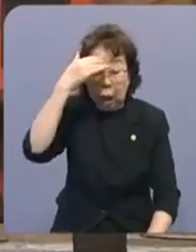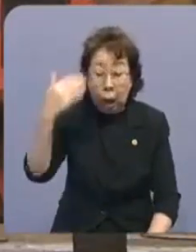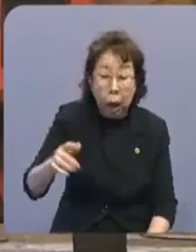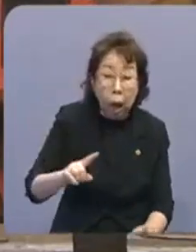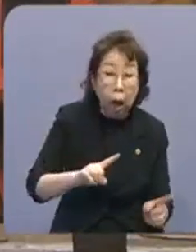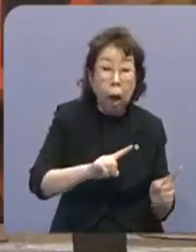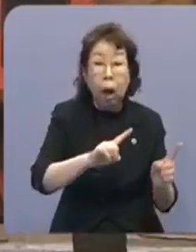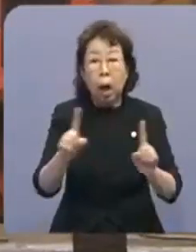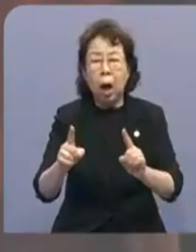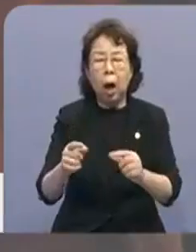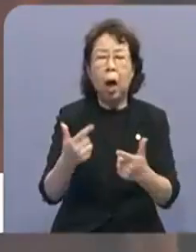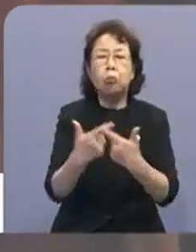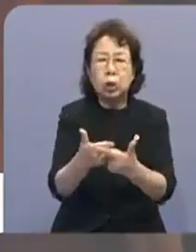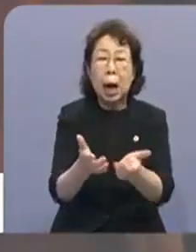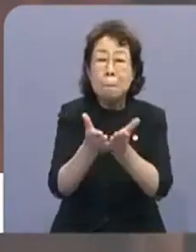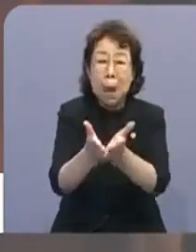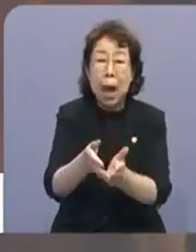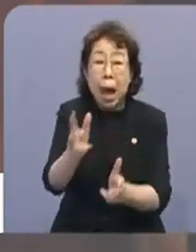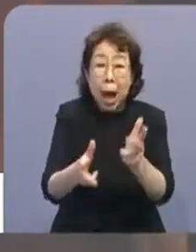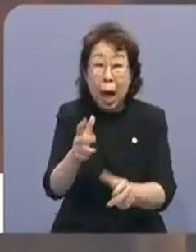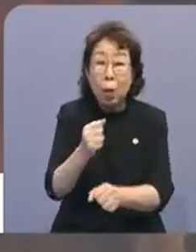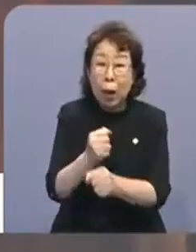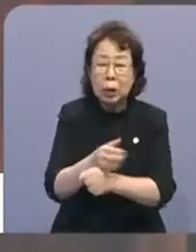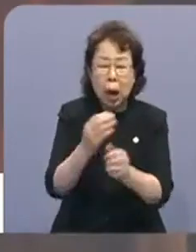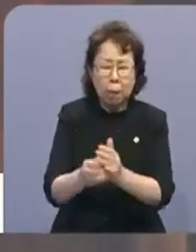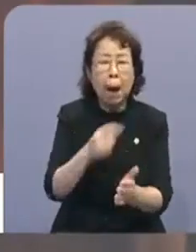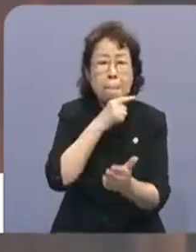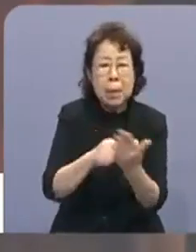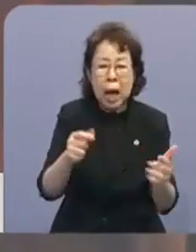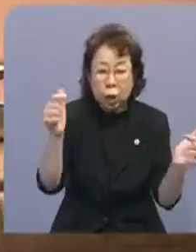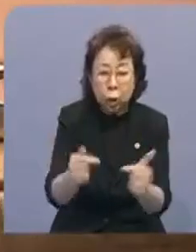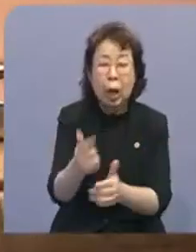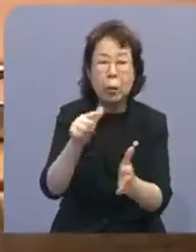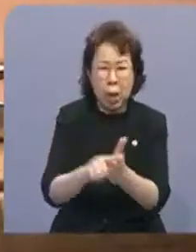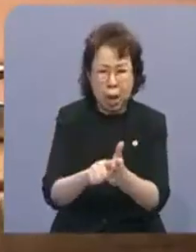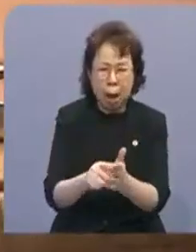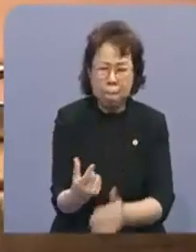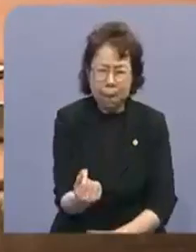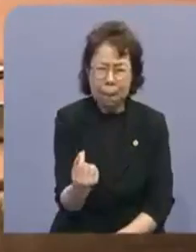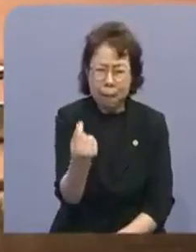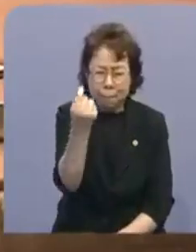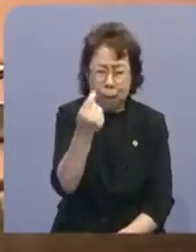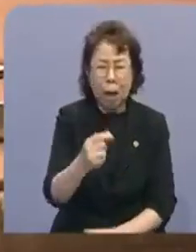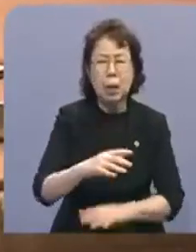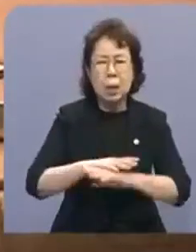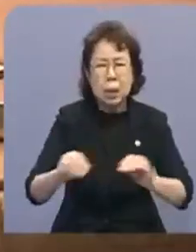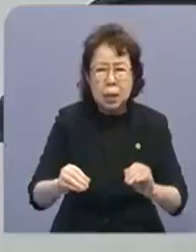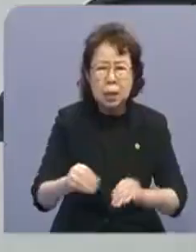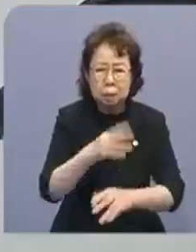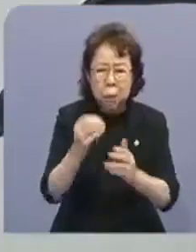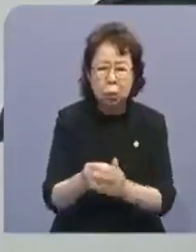있던 부산 조선업계에 피해를 최소화하는 방안은 포스코 측의 신속한 대처와 정부